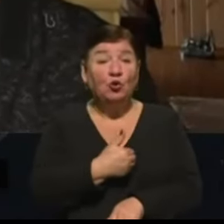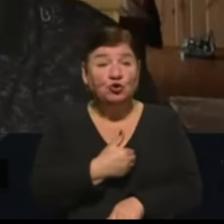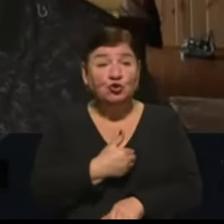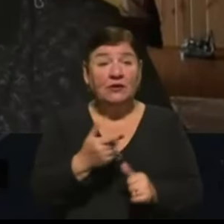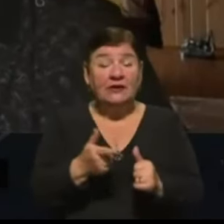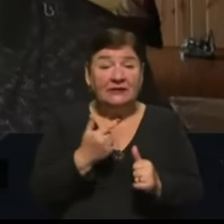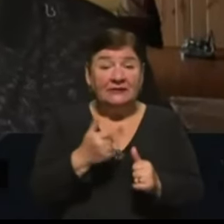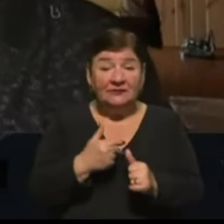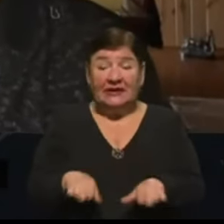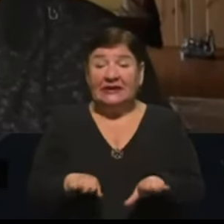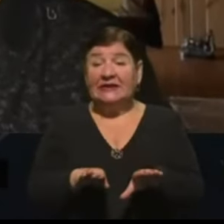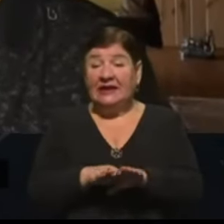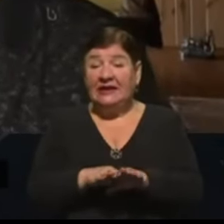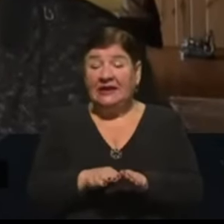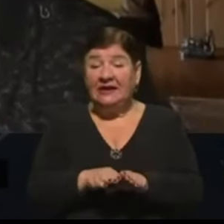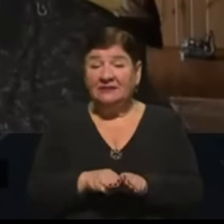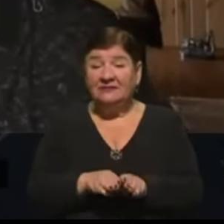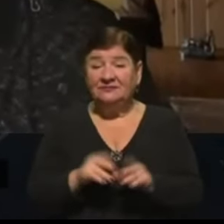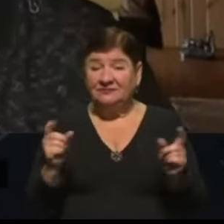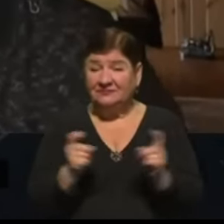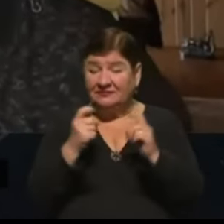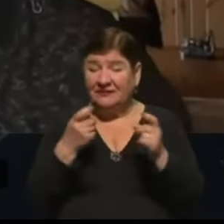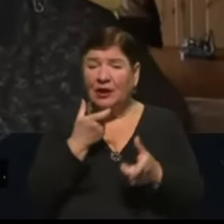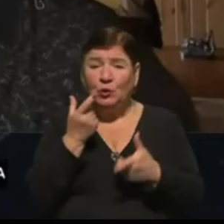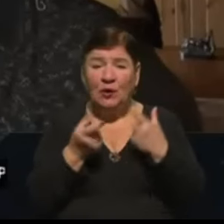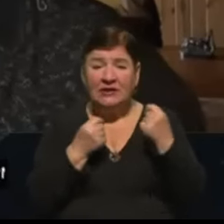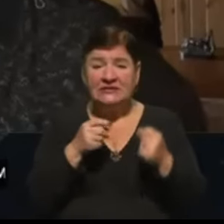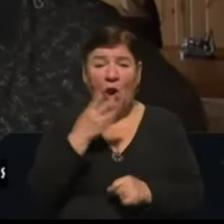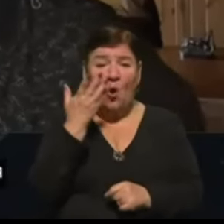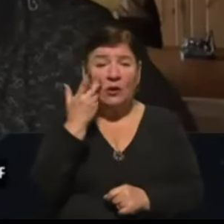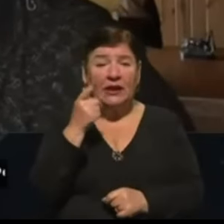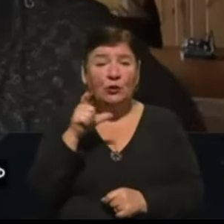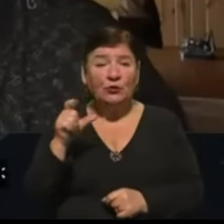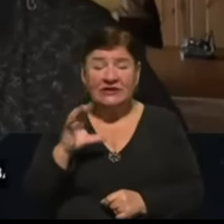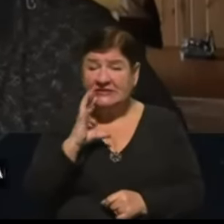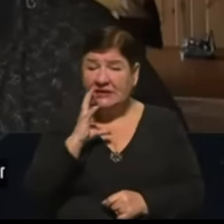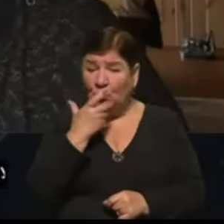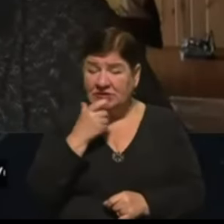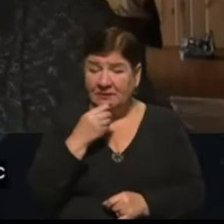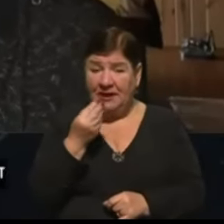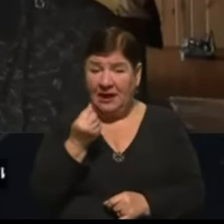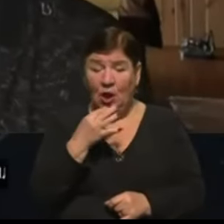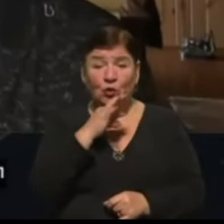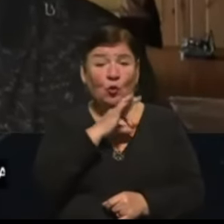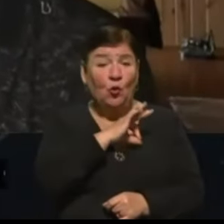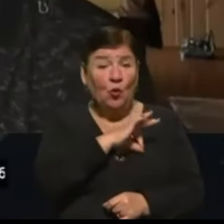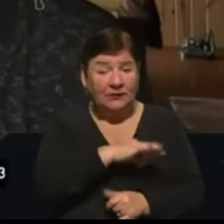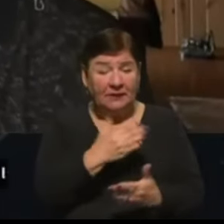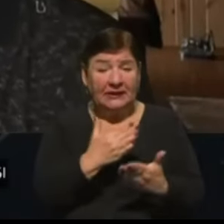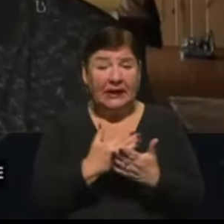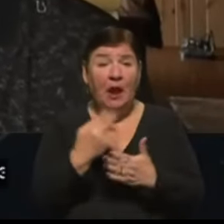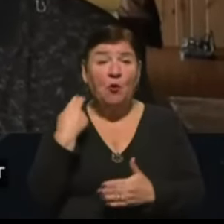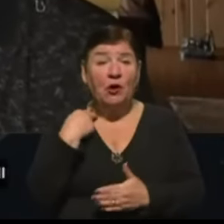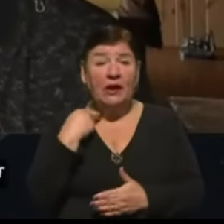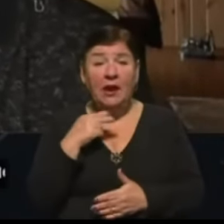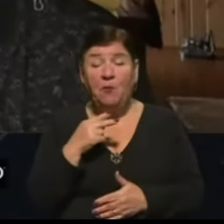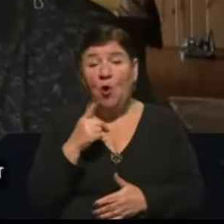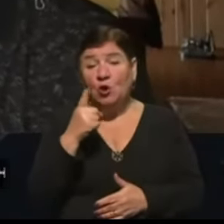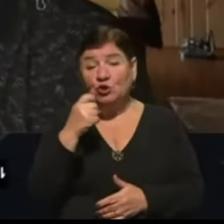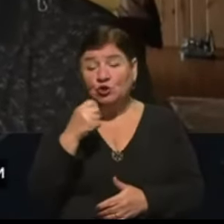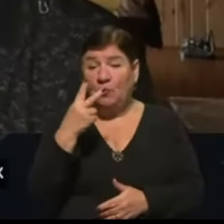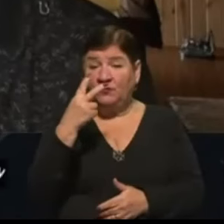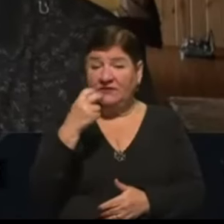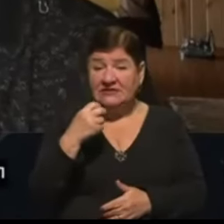знаю певні такі скандальні нюанси, коли люди з дуже серйозними доходами мають борги там по 100, по 200,